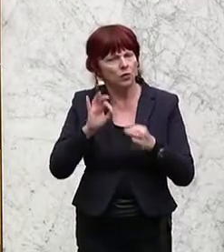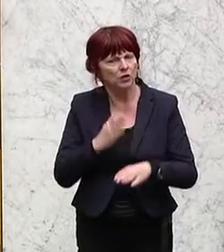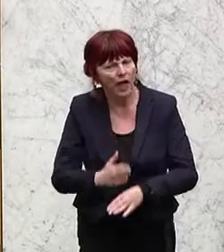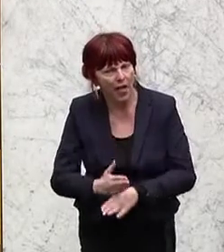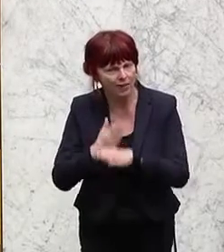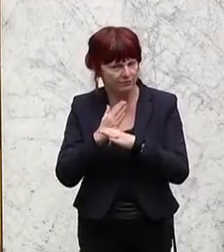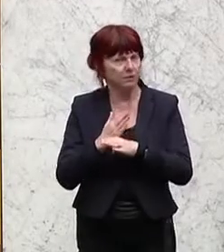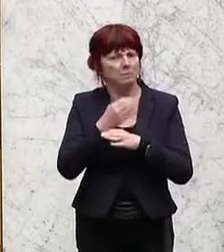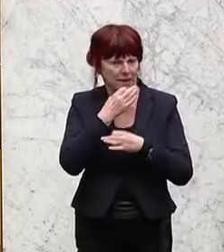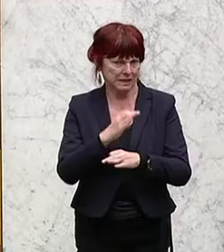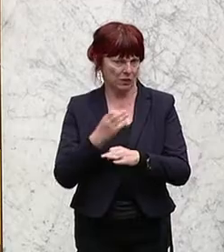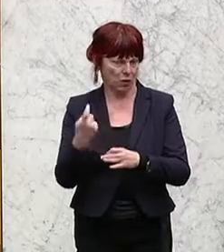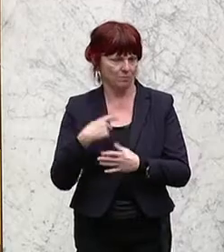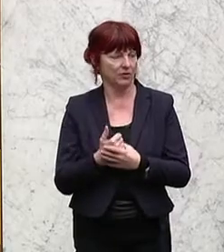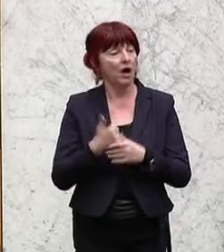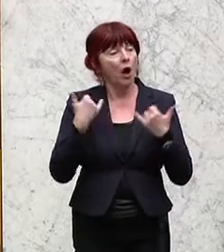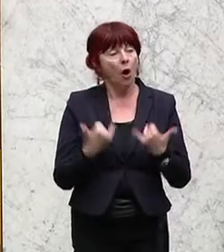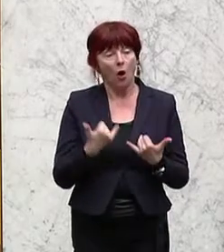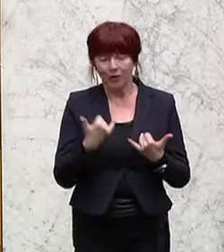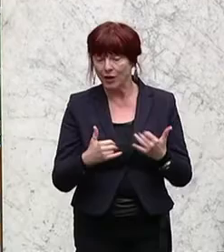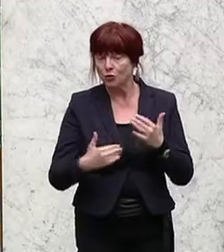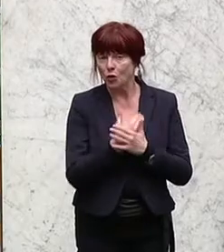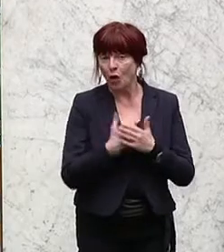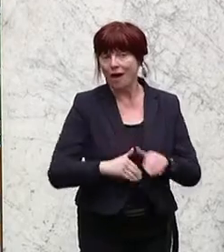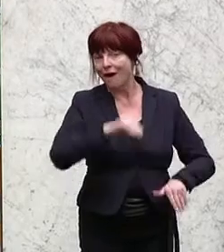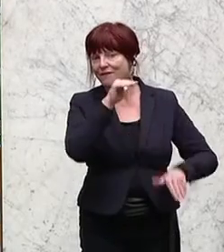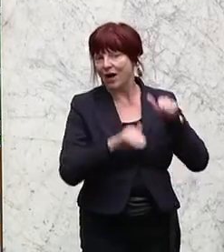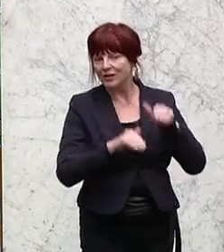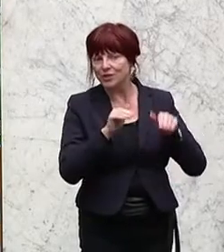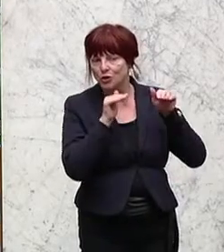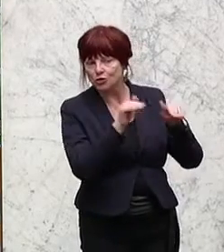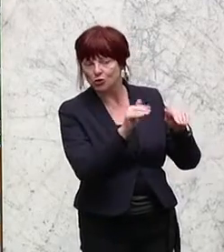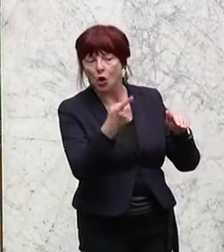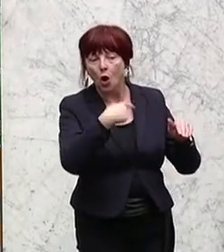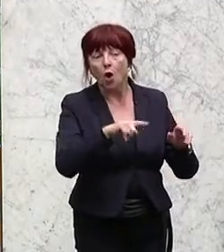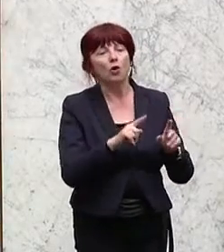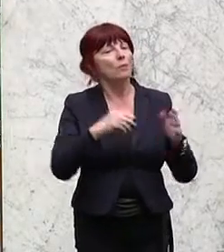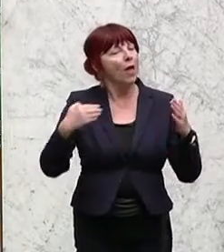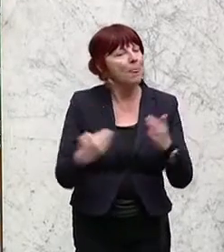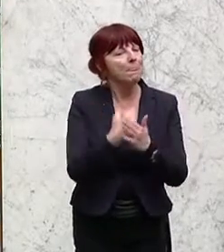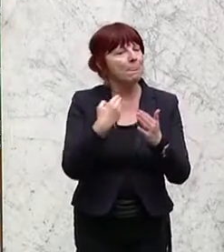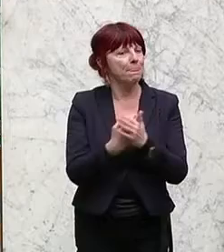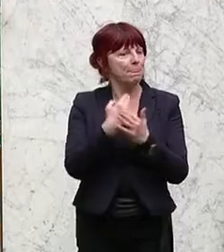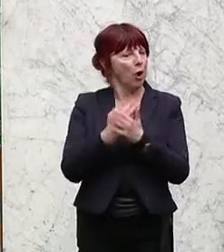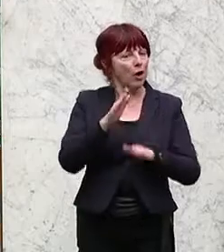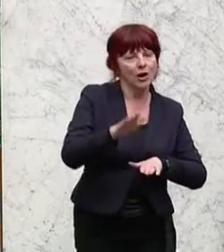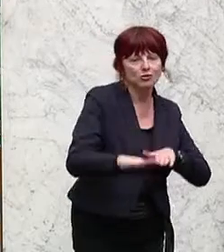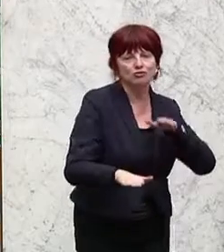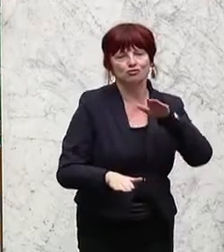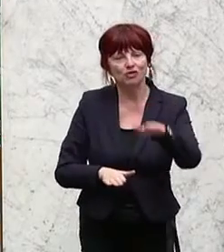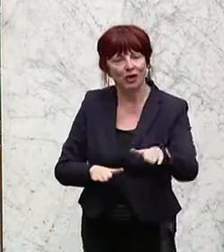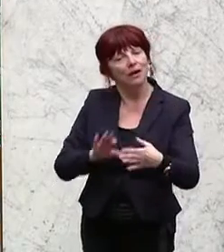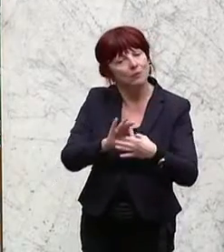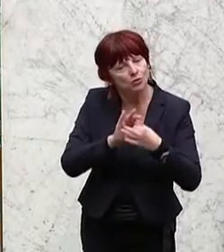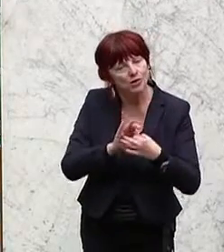dem neuen Erwachsenenschutz einen ganz großen Meilenstein in der Richtung der differenzierten Vertretungsbefugnis, in Richtung der Selbstbestimmung